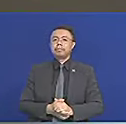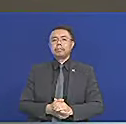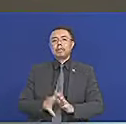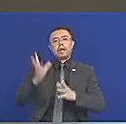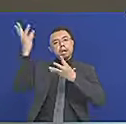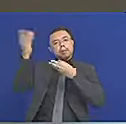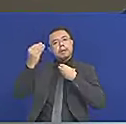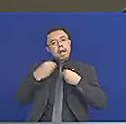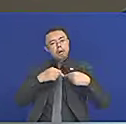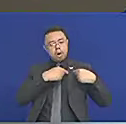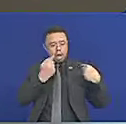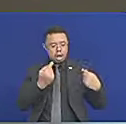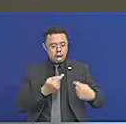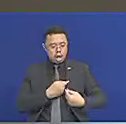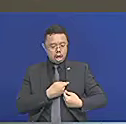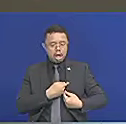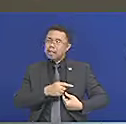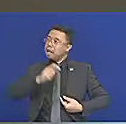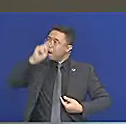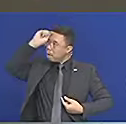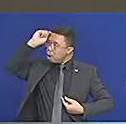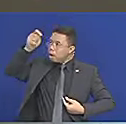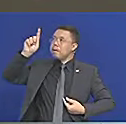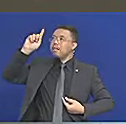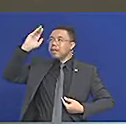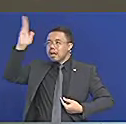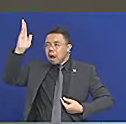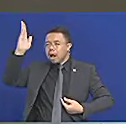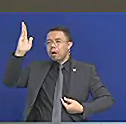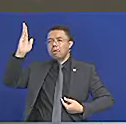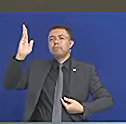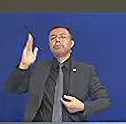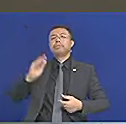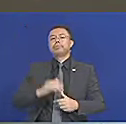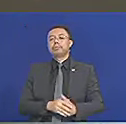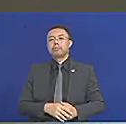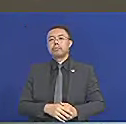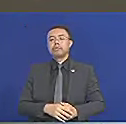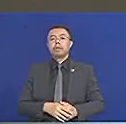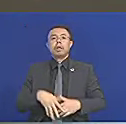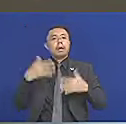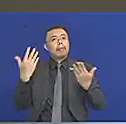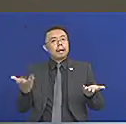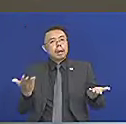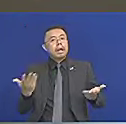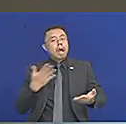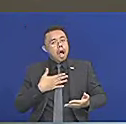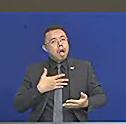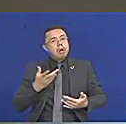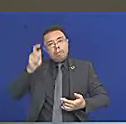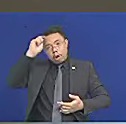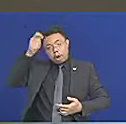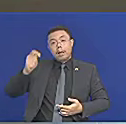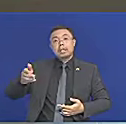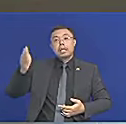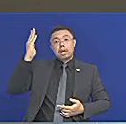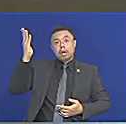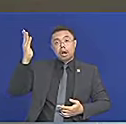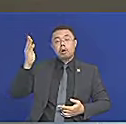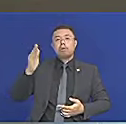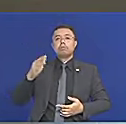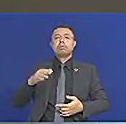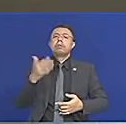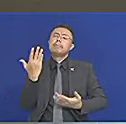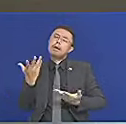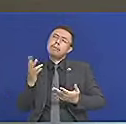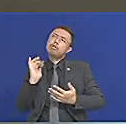Beri aku hati yang menghormati Engkau sepantasnya. Bagaimana aku menghormati Engkau secara